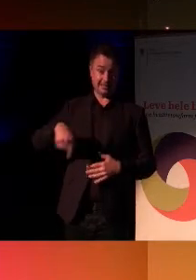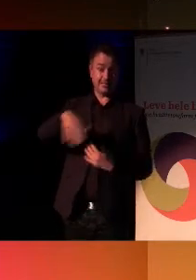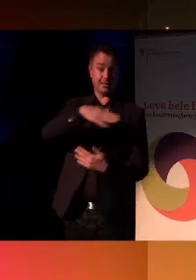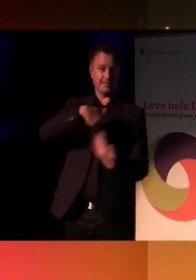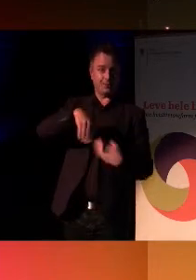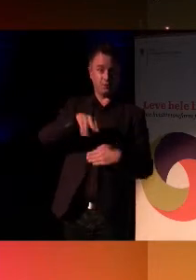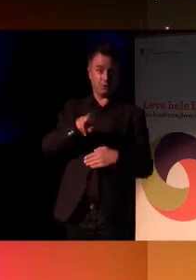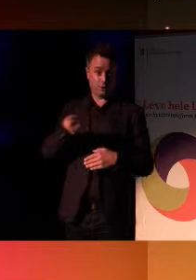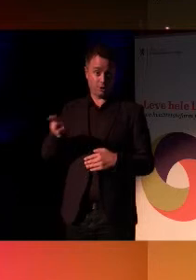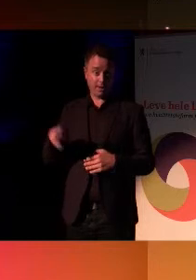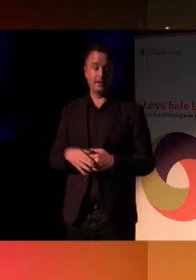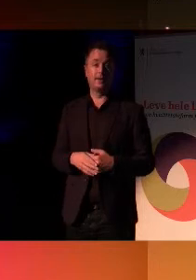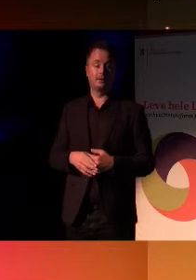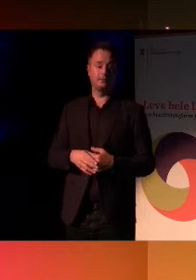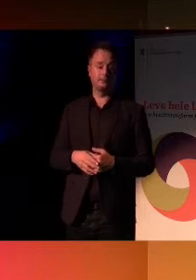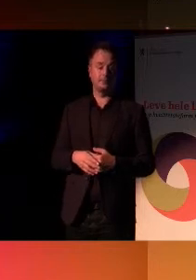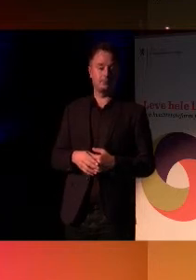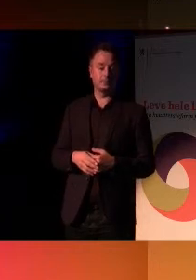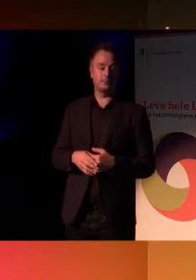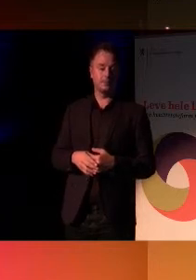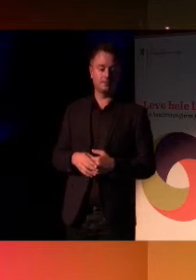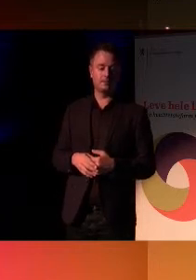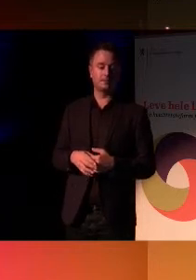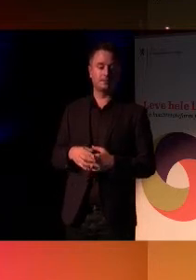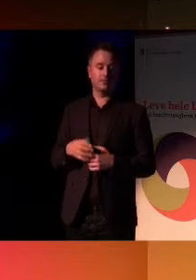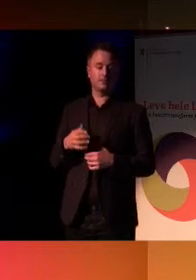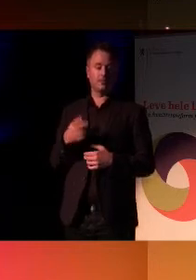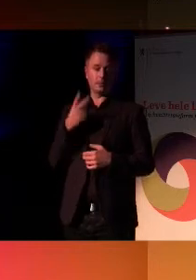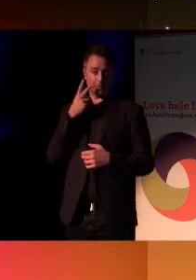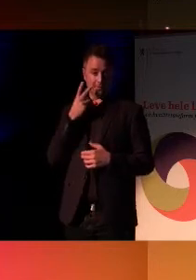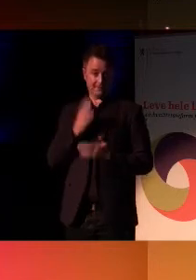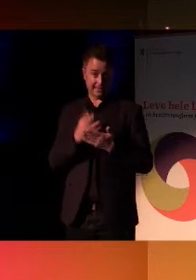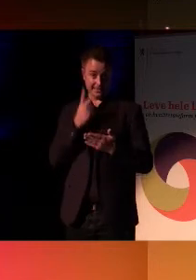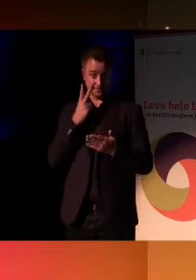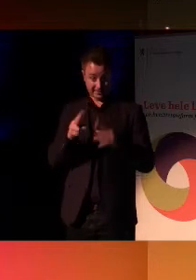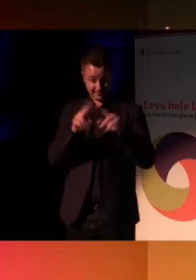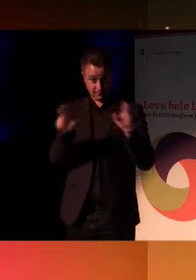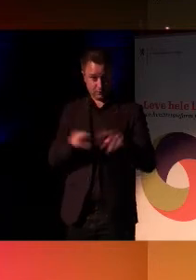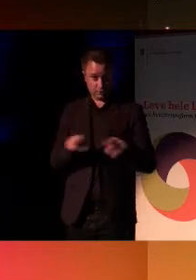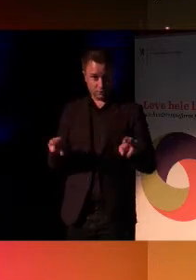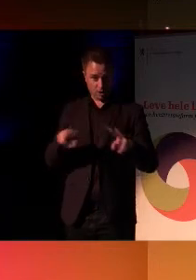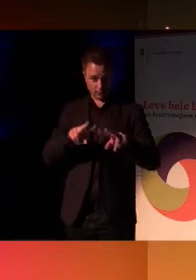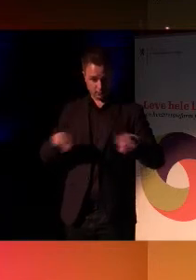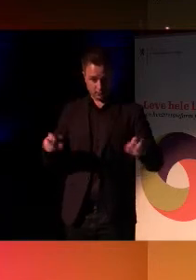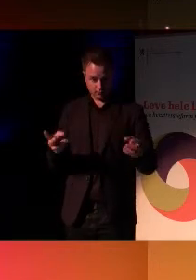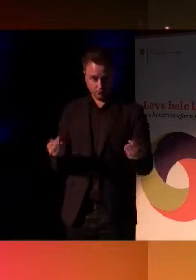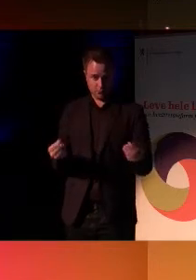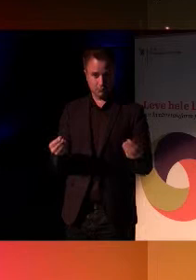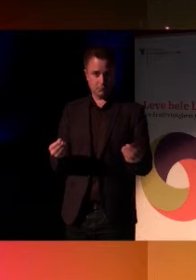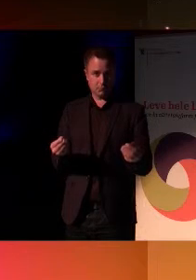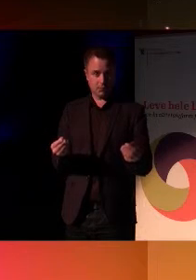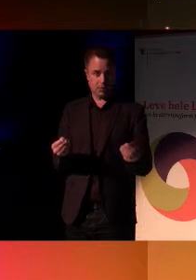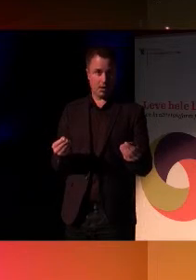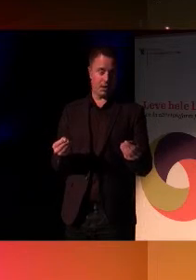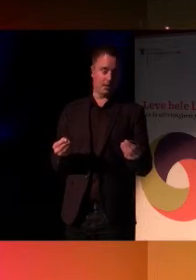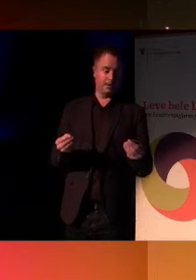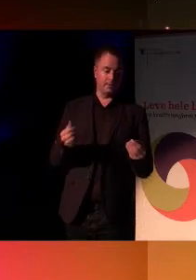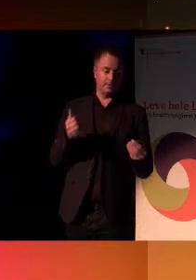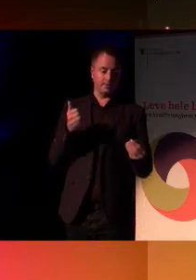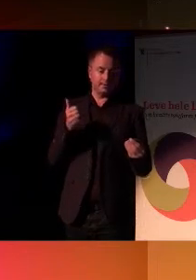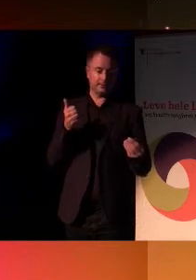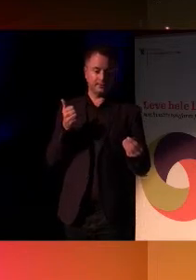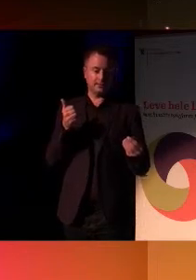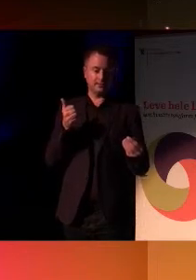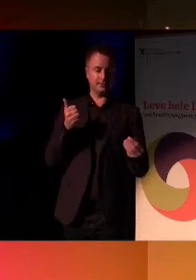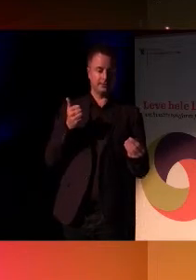Og det ligger utover her, for når man har sett på internasjonale studier, så ser man at det 6- og 12-måneders prevalensen for eldre